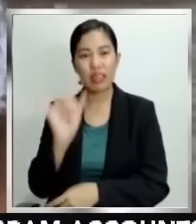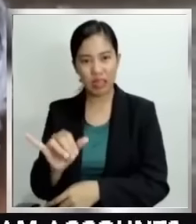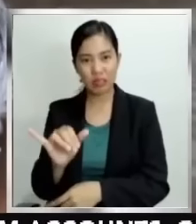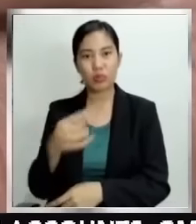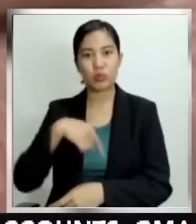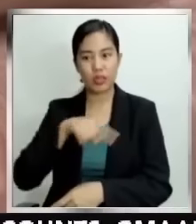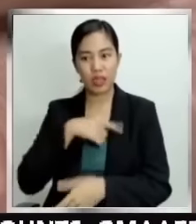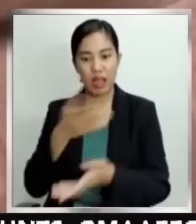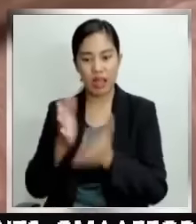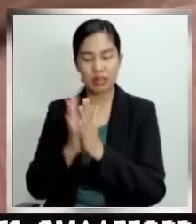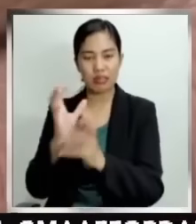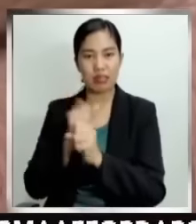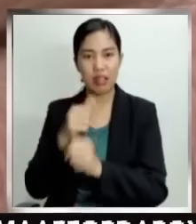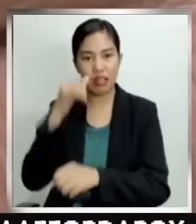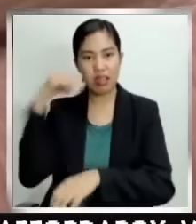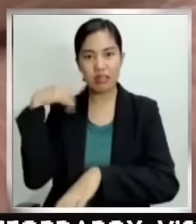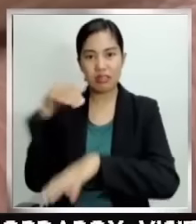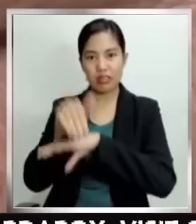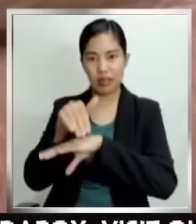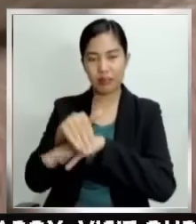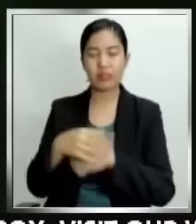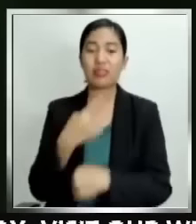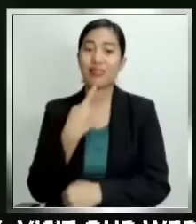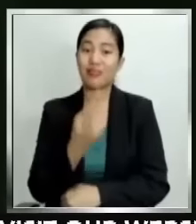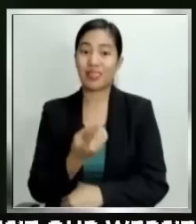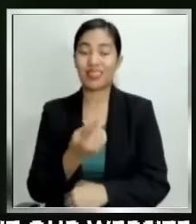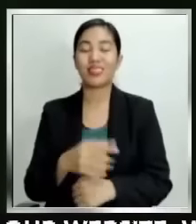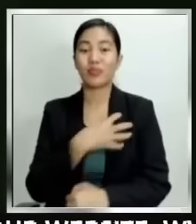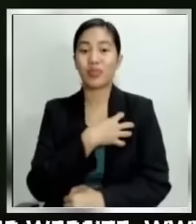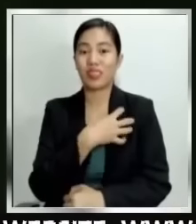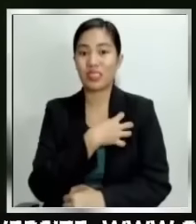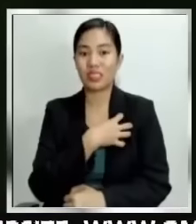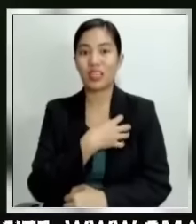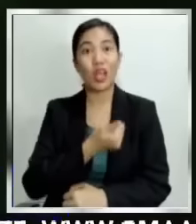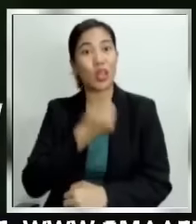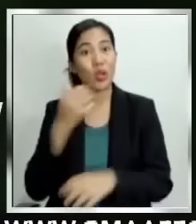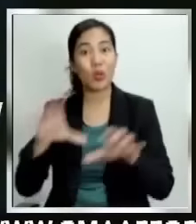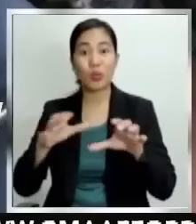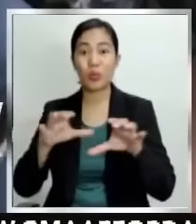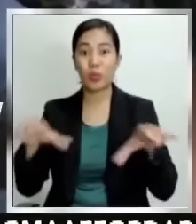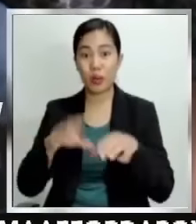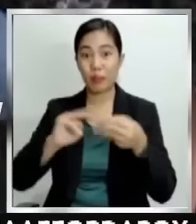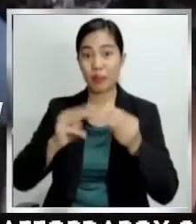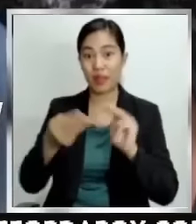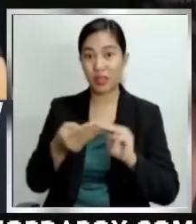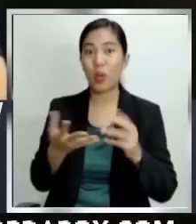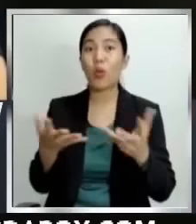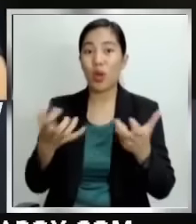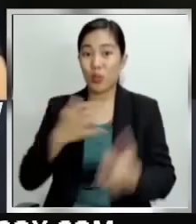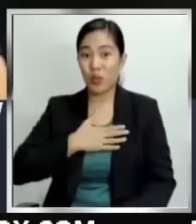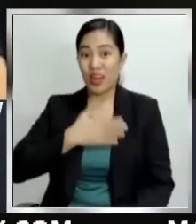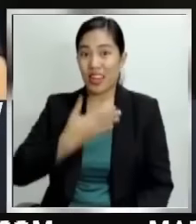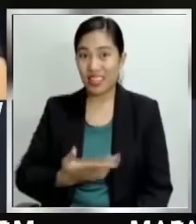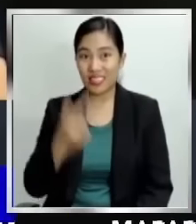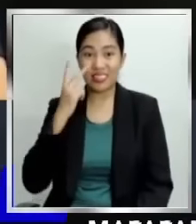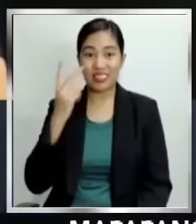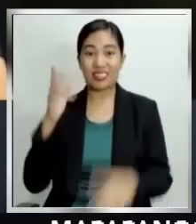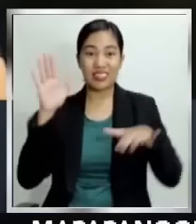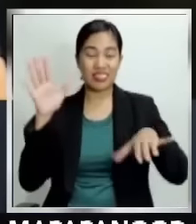ng CIDG na sinecure na nila ang iba pang dating katrabaho ni LV na gusto rin daw tumestigo para sa biktima. Besides,